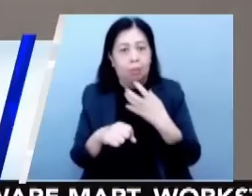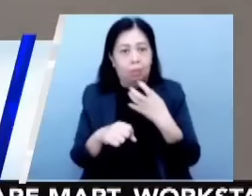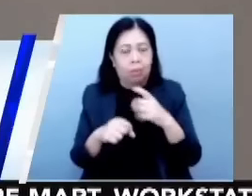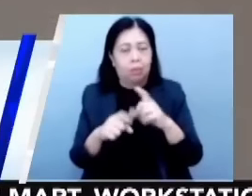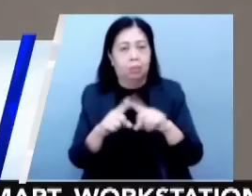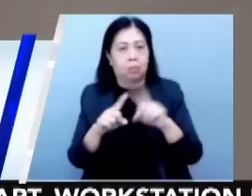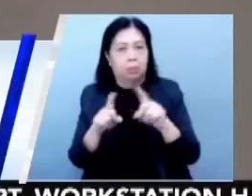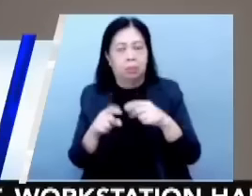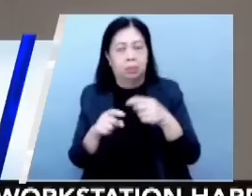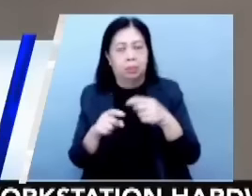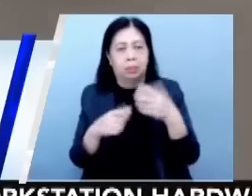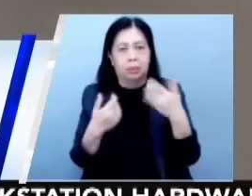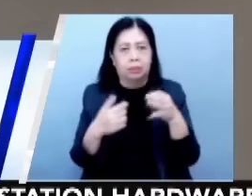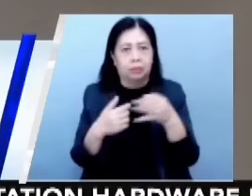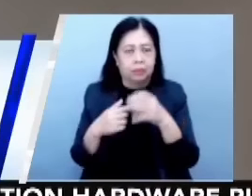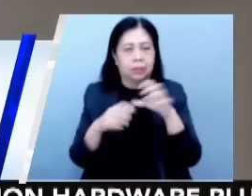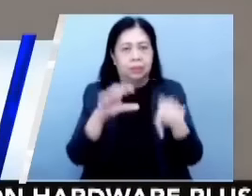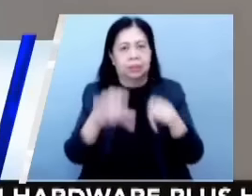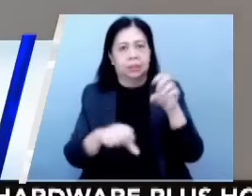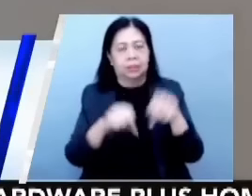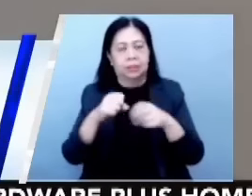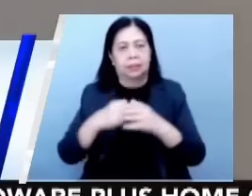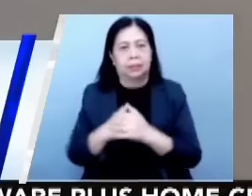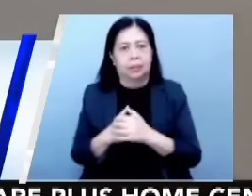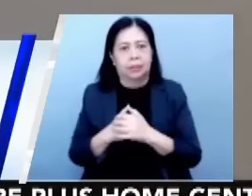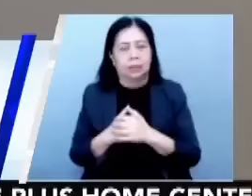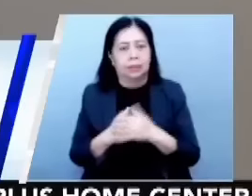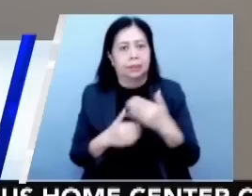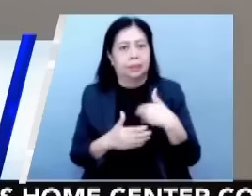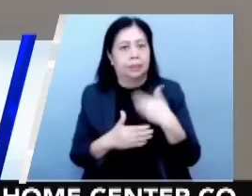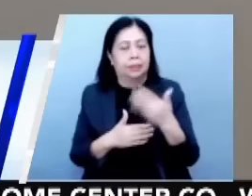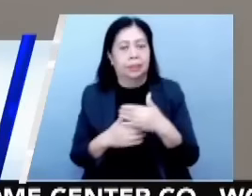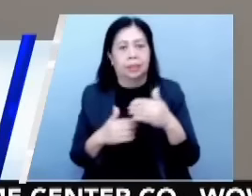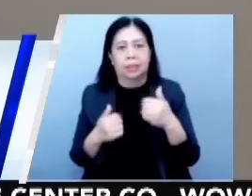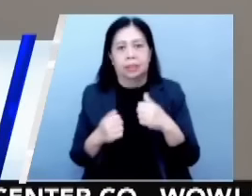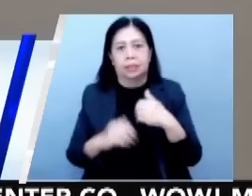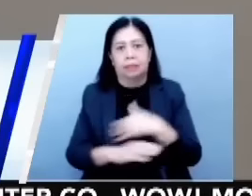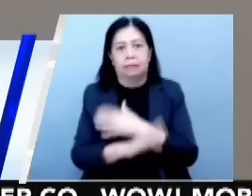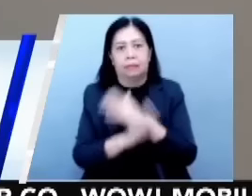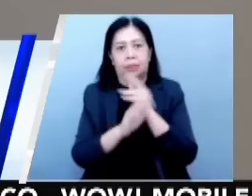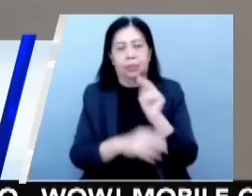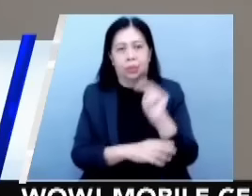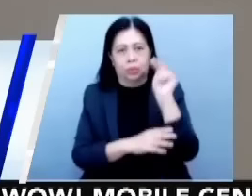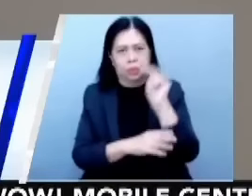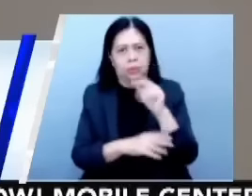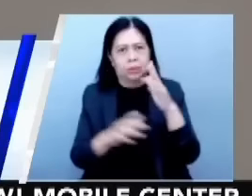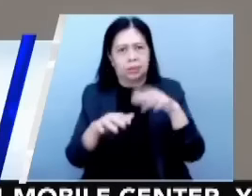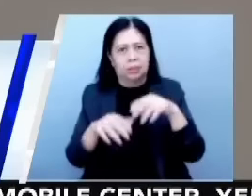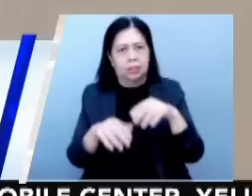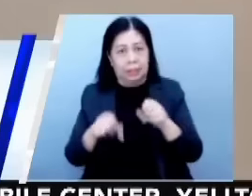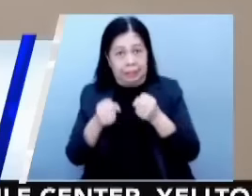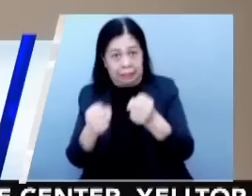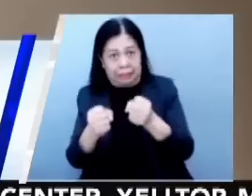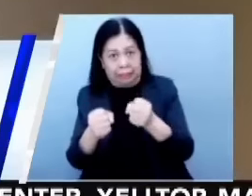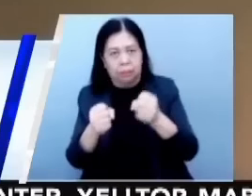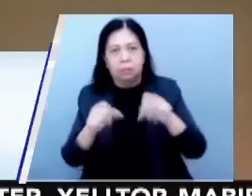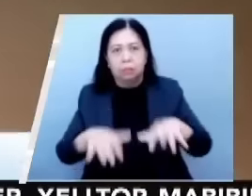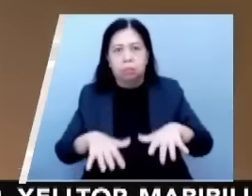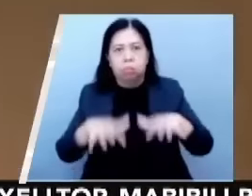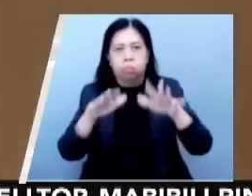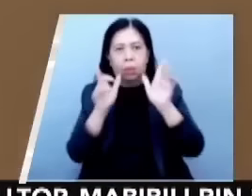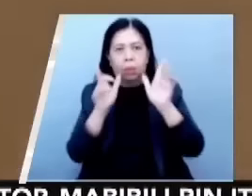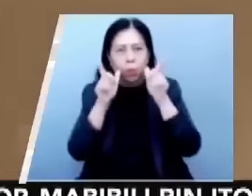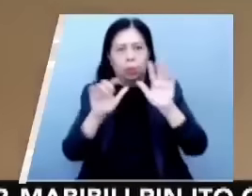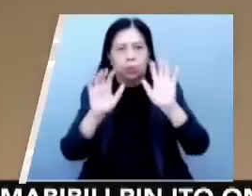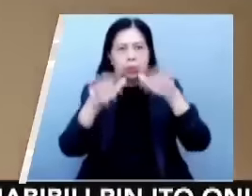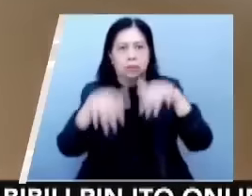hangin. Sa Panabo City sa Davao del Norte, nagmistula ring sapa ang kalsada dahil sa walang humpay na pag-ulan. Binaha rin ang mga nakatira